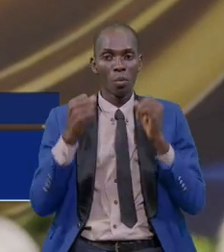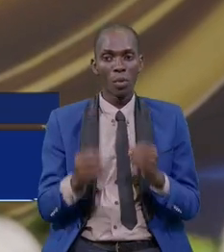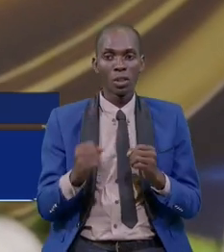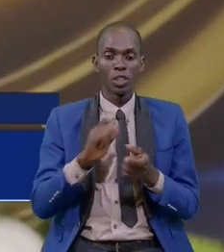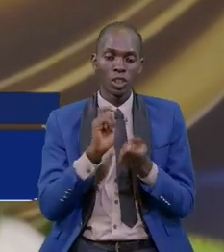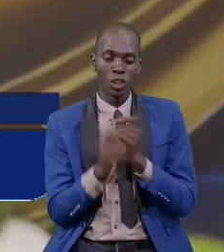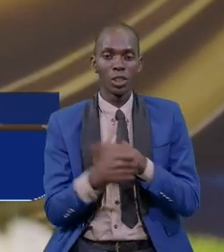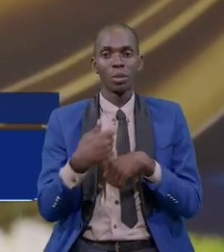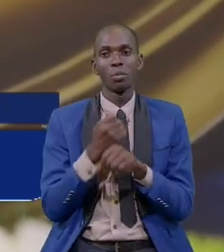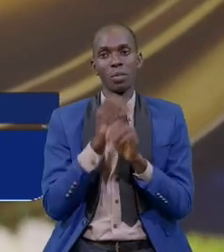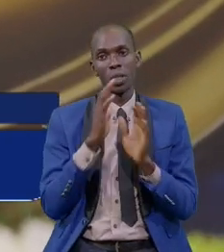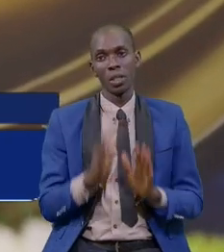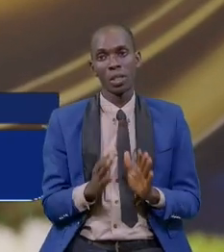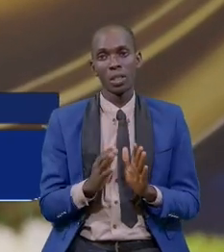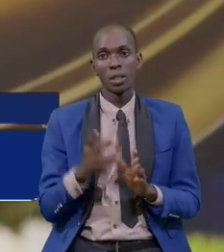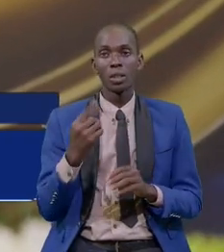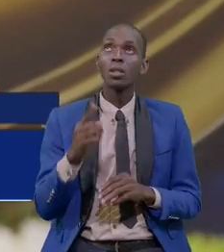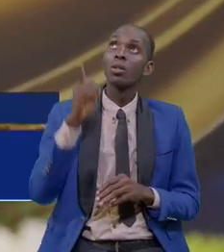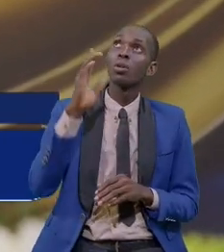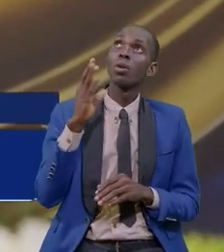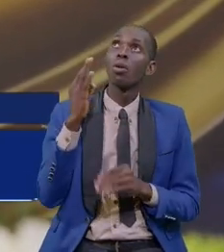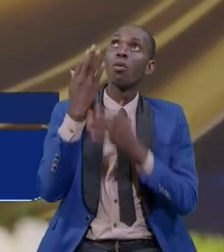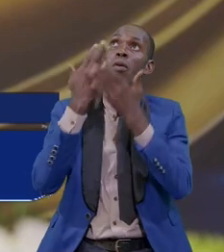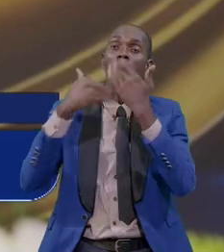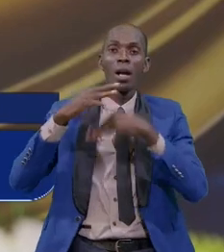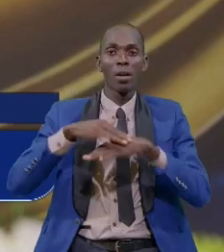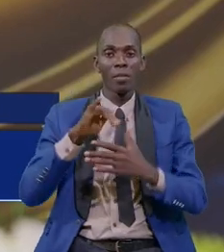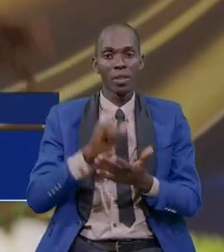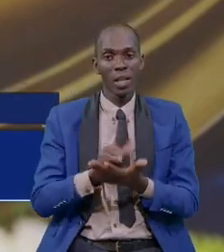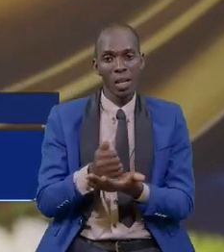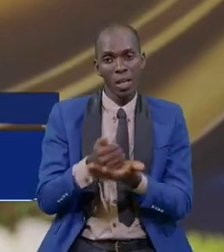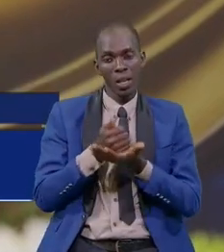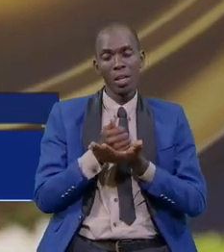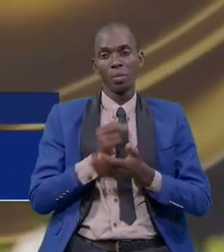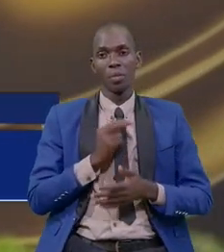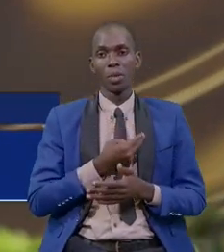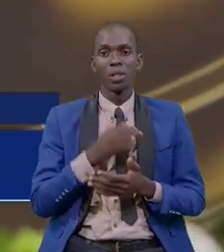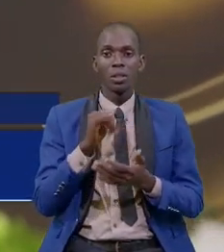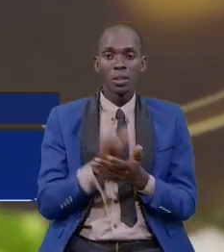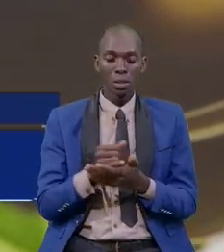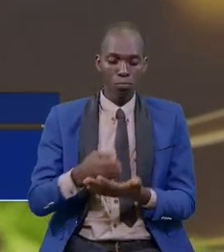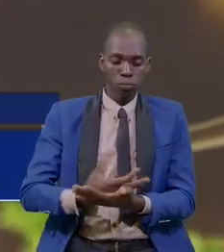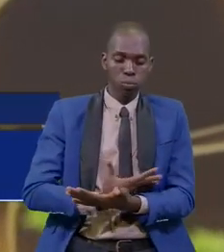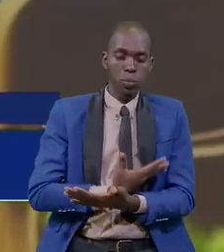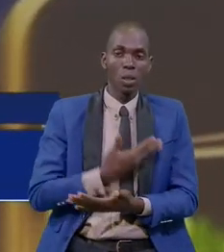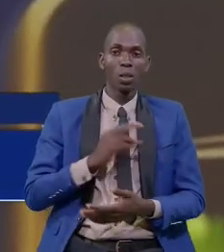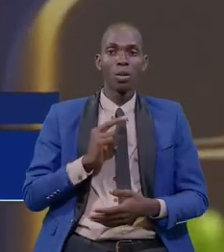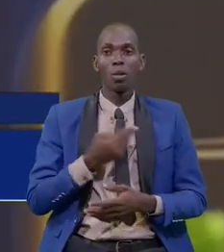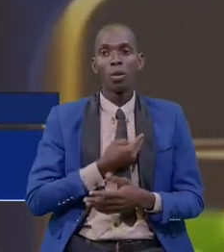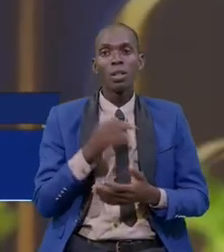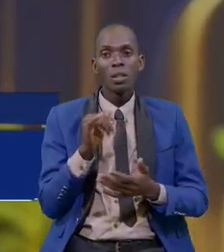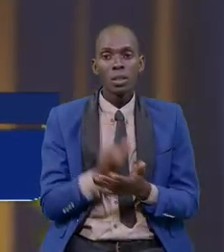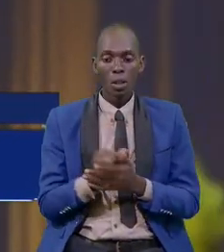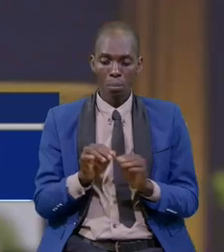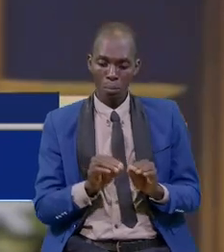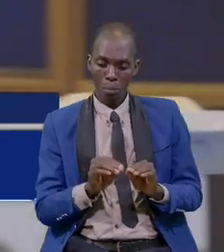ciel. Celui-là qui nous aide, qui nous inspire, qui nous conduit et qui nous